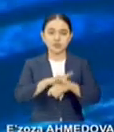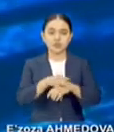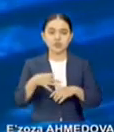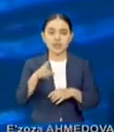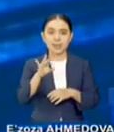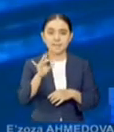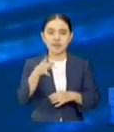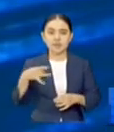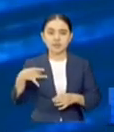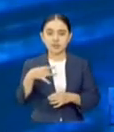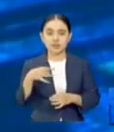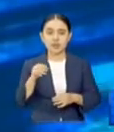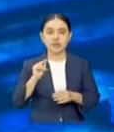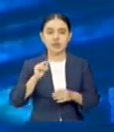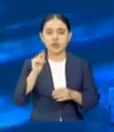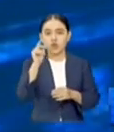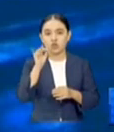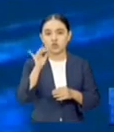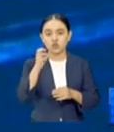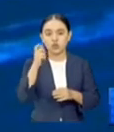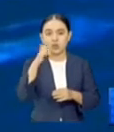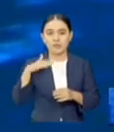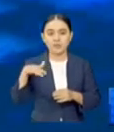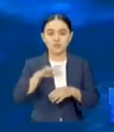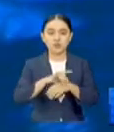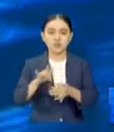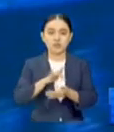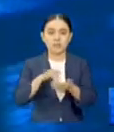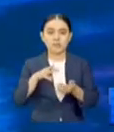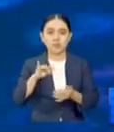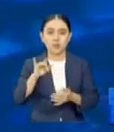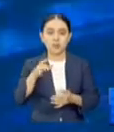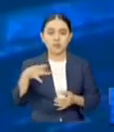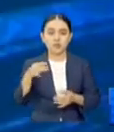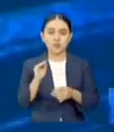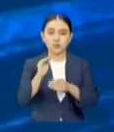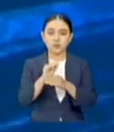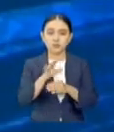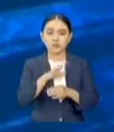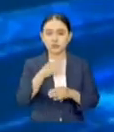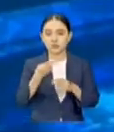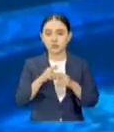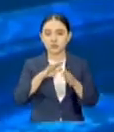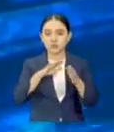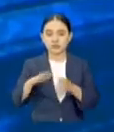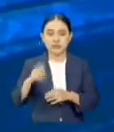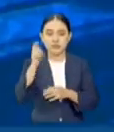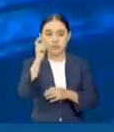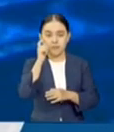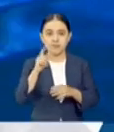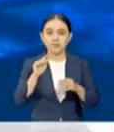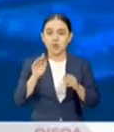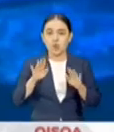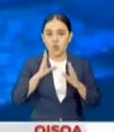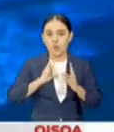Toshkent viloyati Qibray tumanidagi ijodkor mahalla fuqarolar yig'ini Toshkent shahrining Mirzo Ulug'bek tumaniga qo'shilgan edi. Shundan so'ng ushbu mahalla